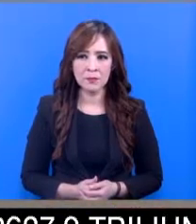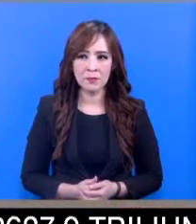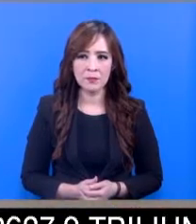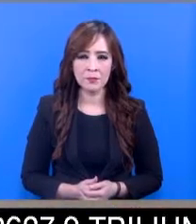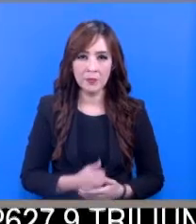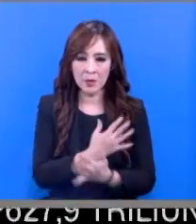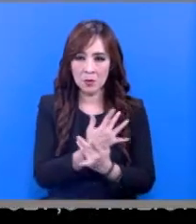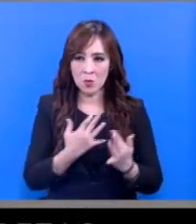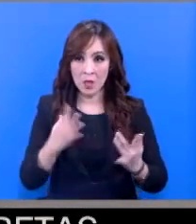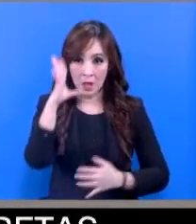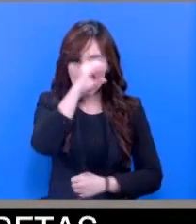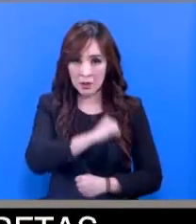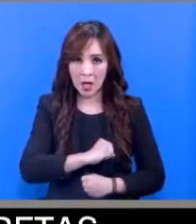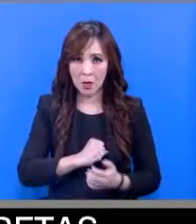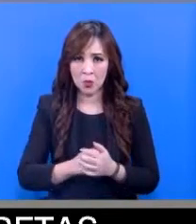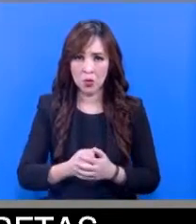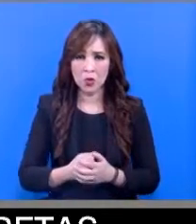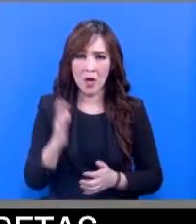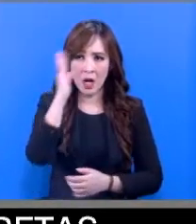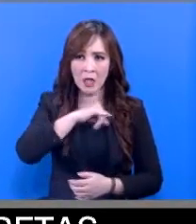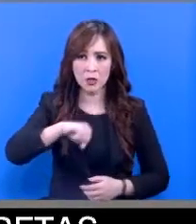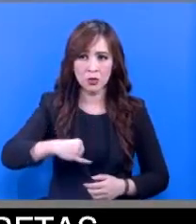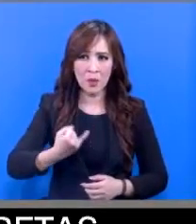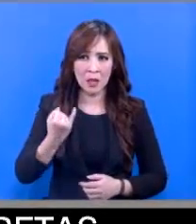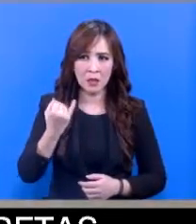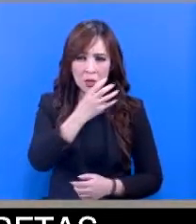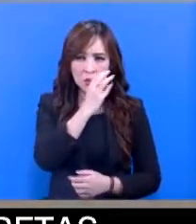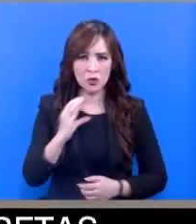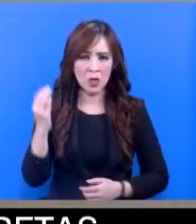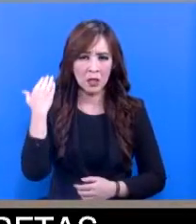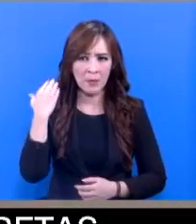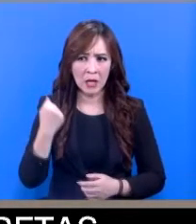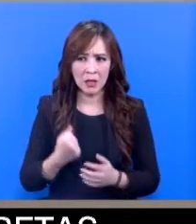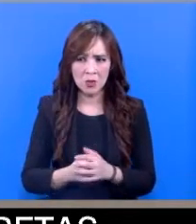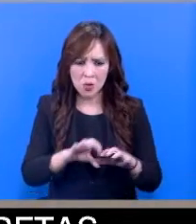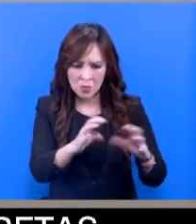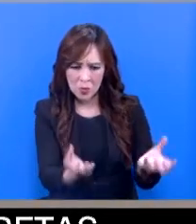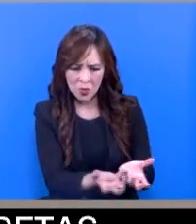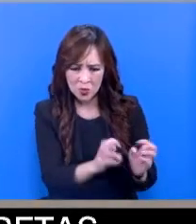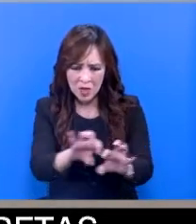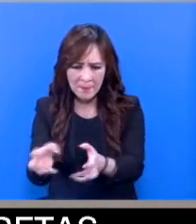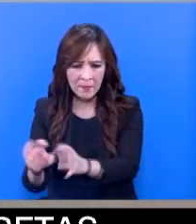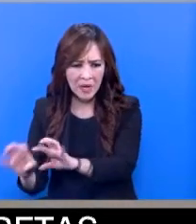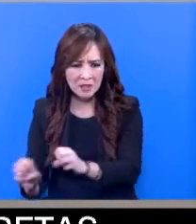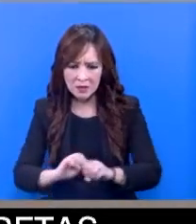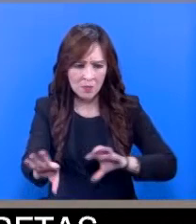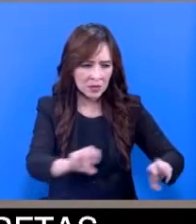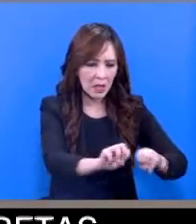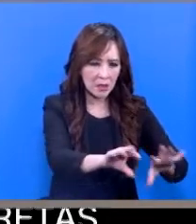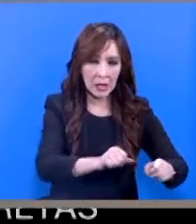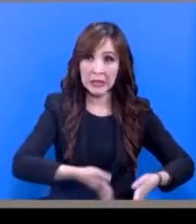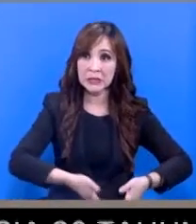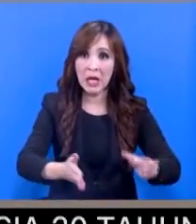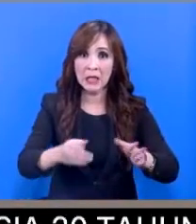Warga baru mengetahui Jumat sore kemarin jika bungkusan plastik yang berserakan di tengah jalan ini adalah bangkai kucing.